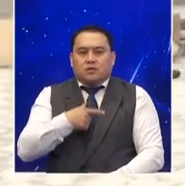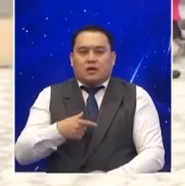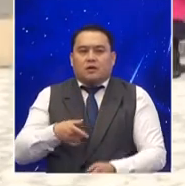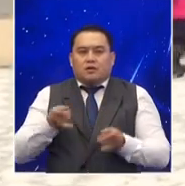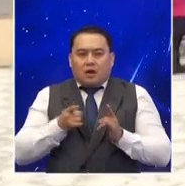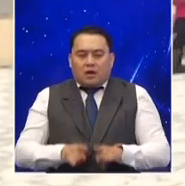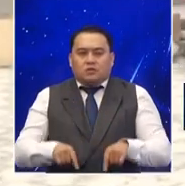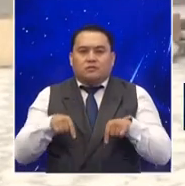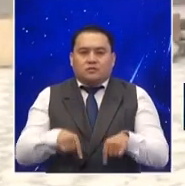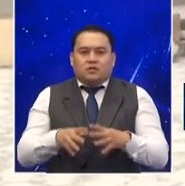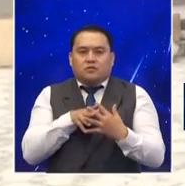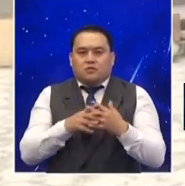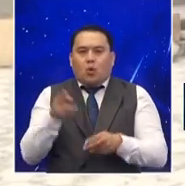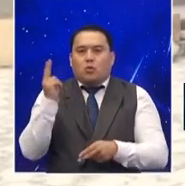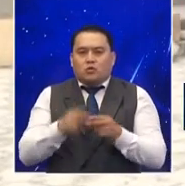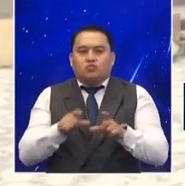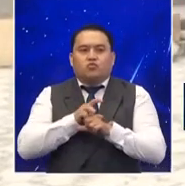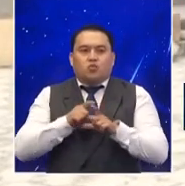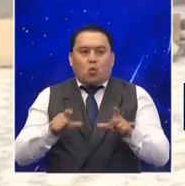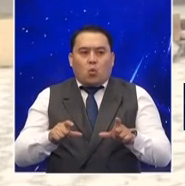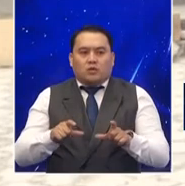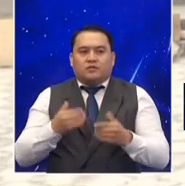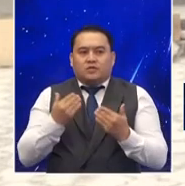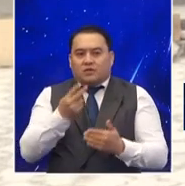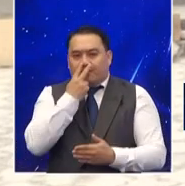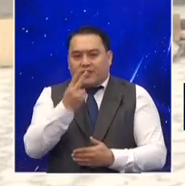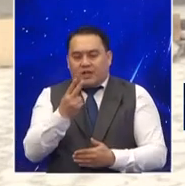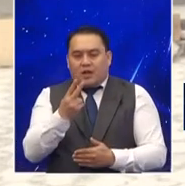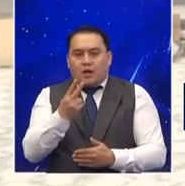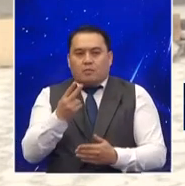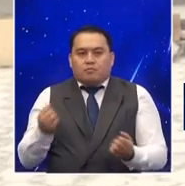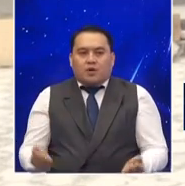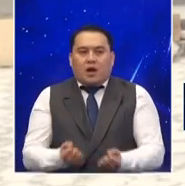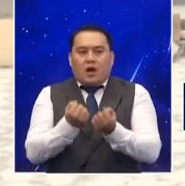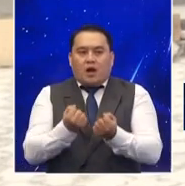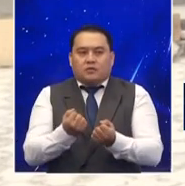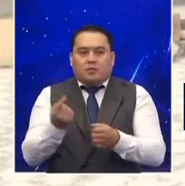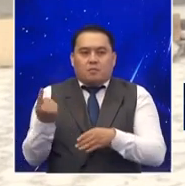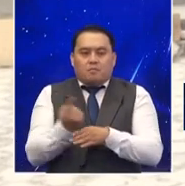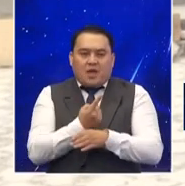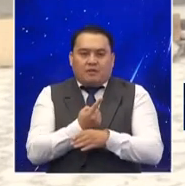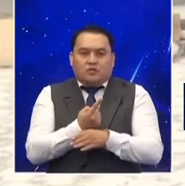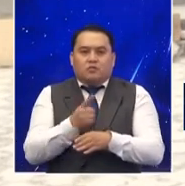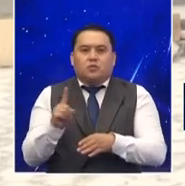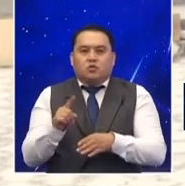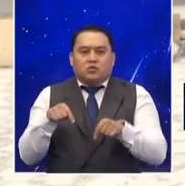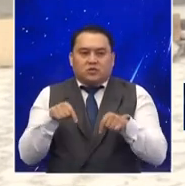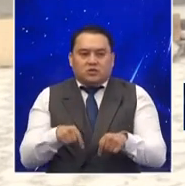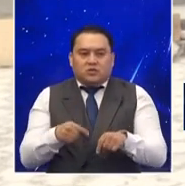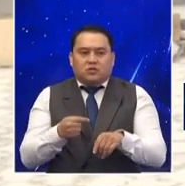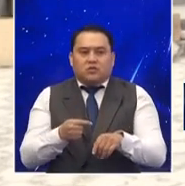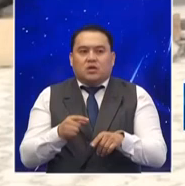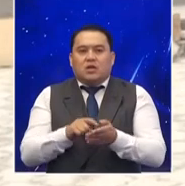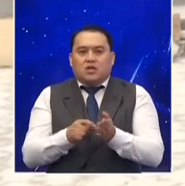Я родился в этом селе, закончил школу, которую вы сейчас видите. Но поддержку я и оказал в первую очередь, потому что здесь